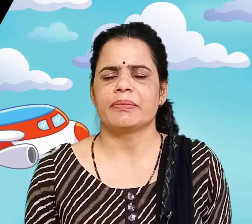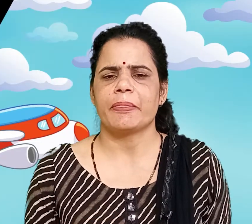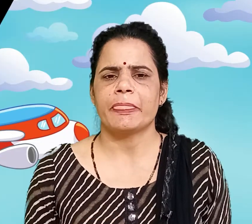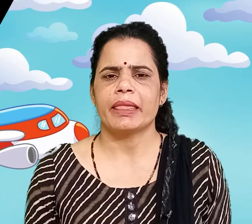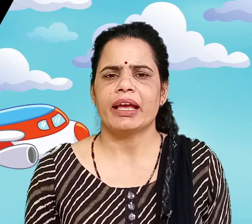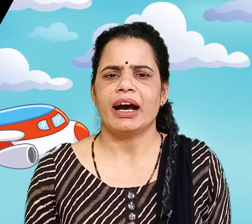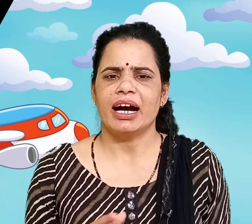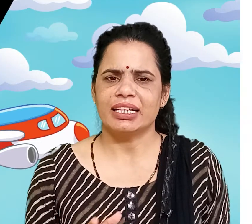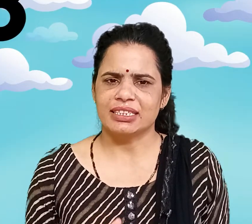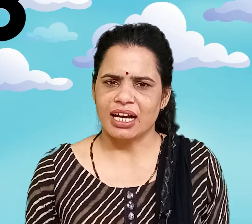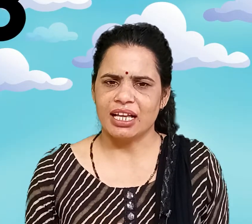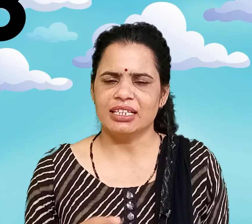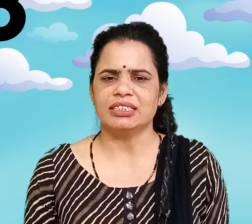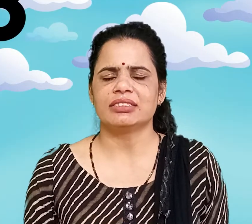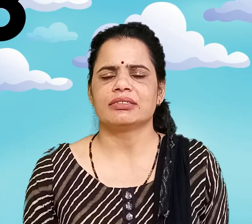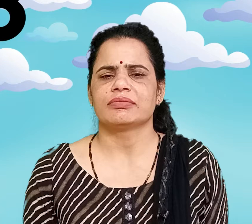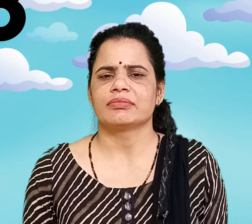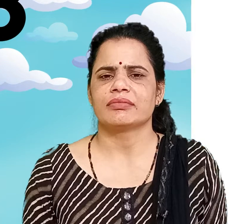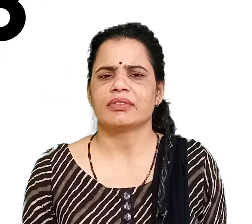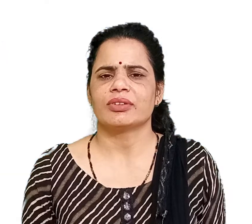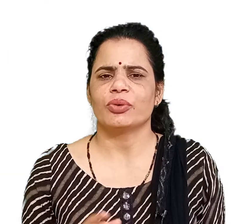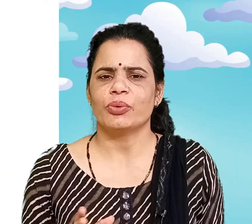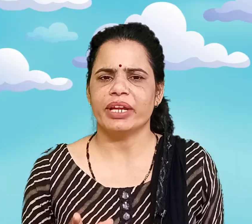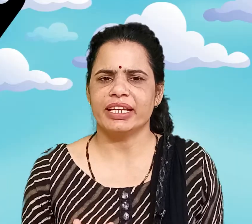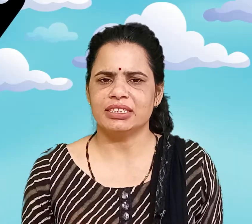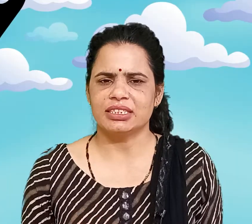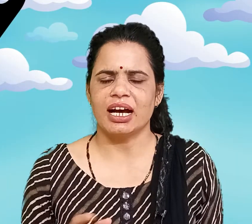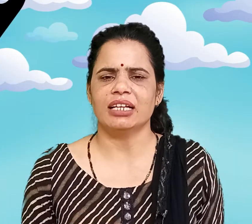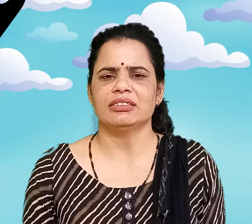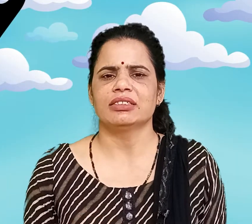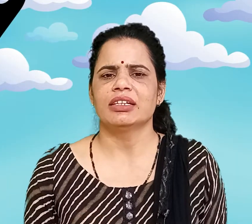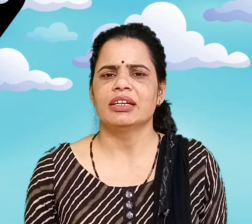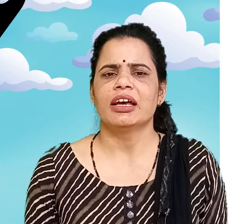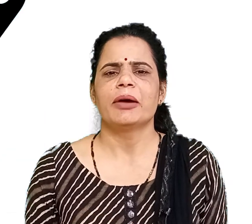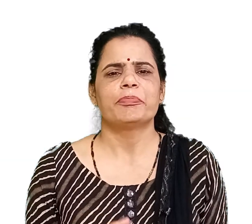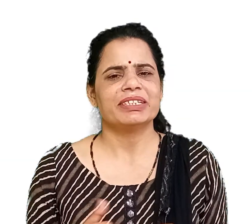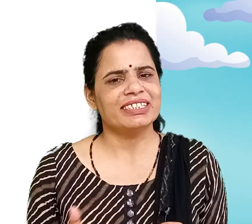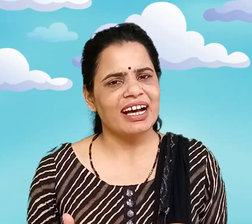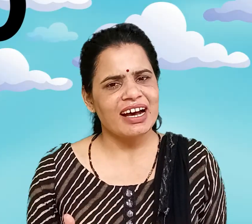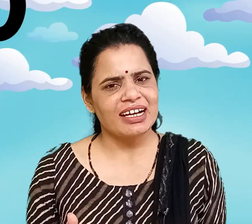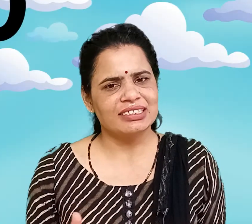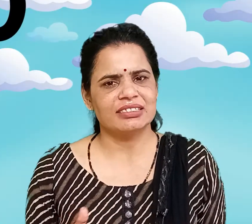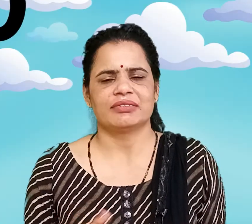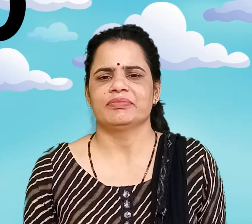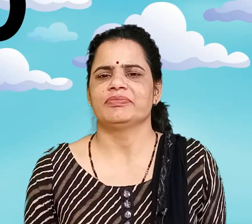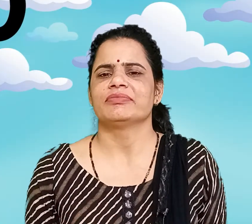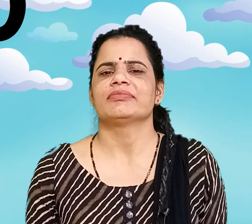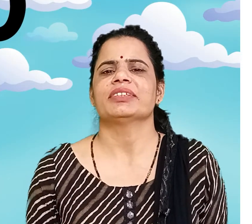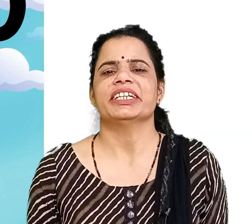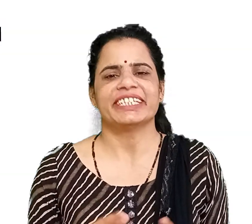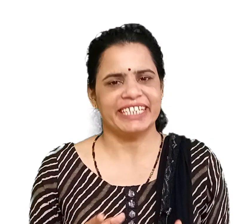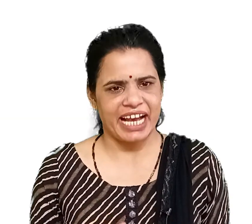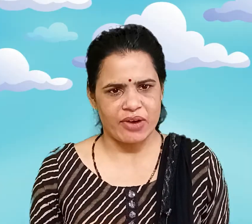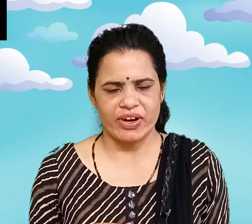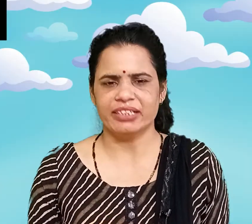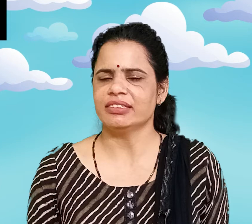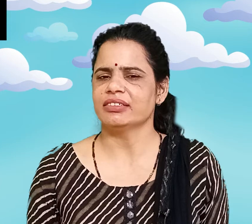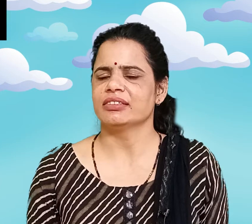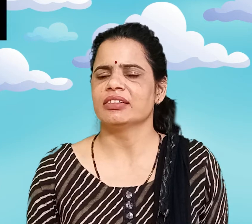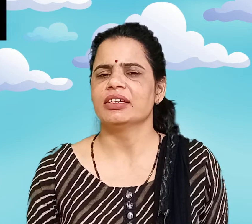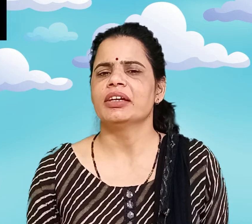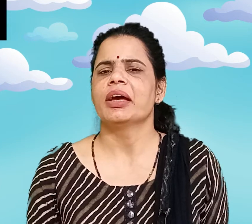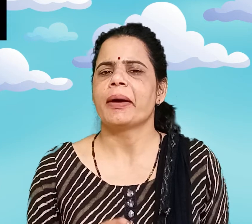47, 48, 49, 50,